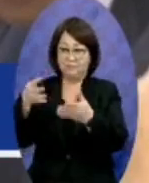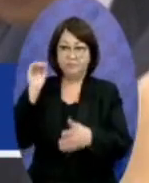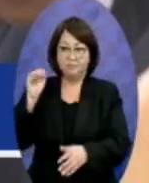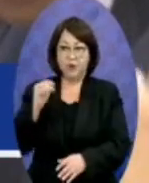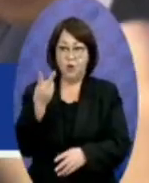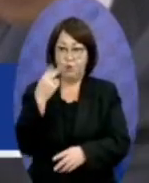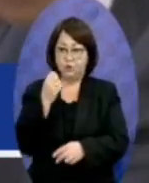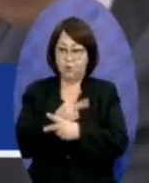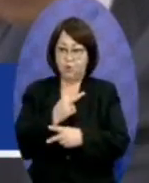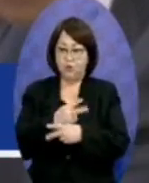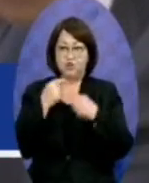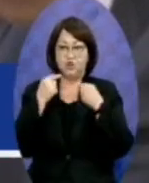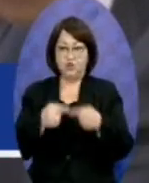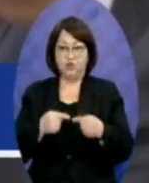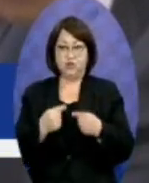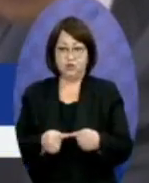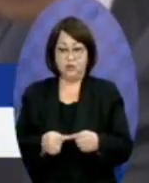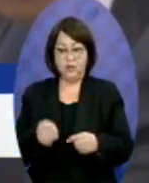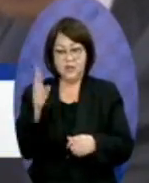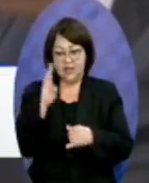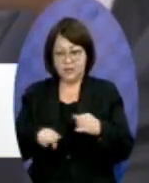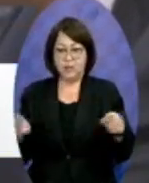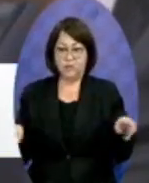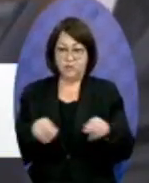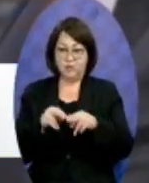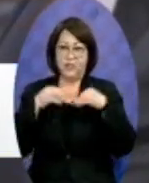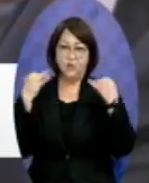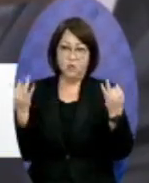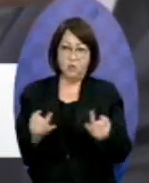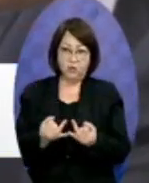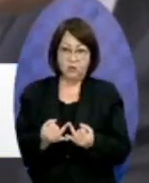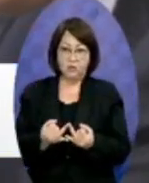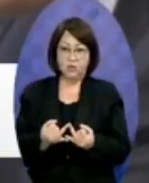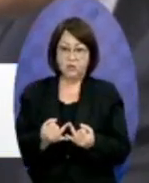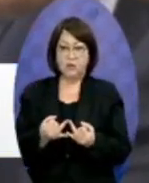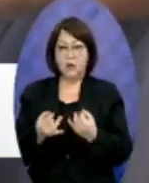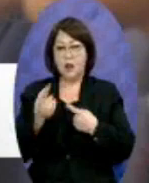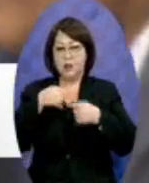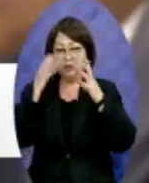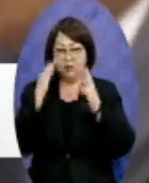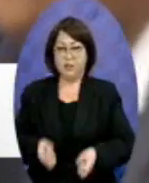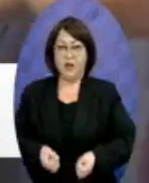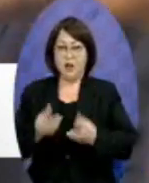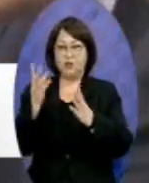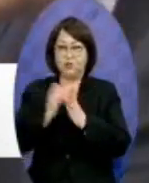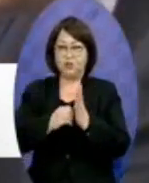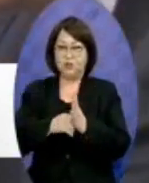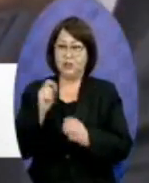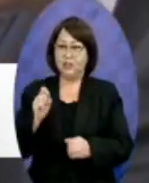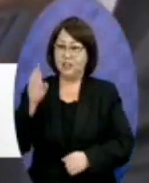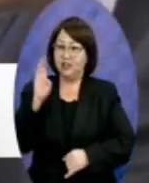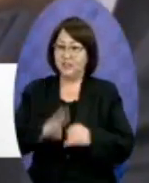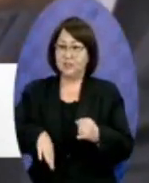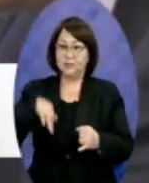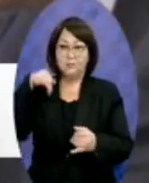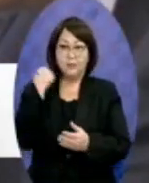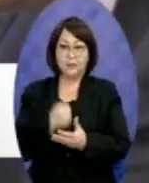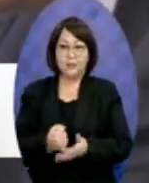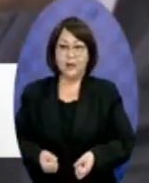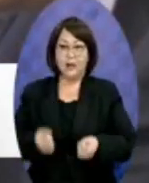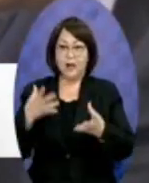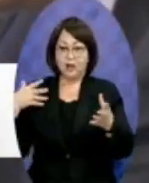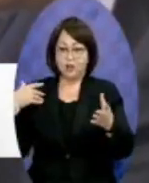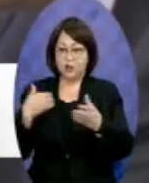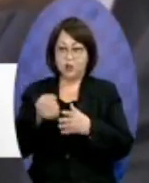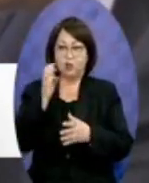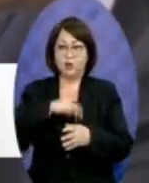асуудлаар эцсийн дүгнэлт их хурл одоо их суудлын хуралдаанд гарах хэрэгтэй. Энийг одоо эцлэн гартал таныг улсын хурлыг